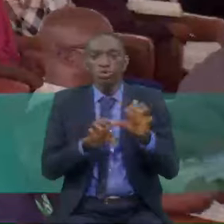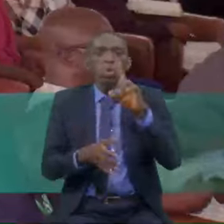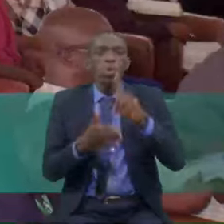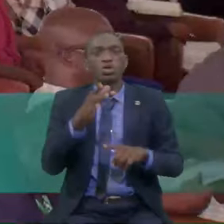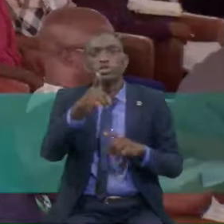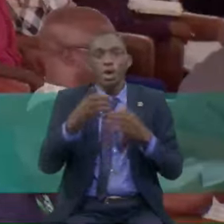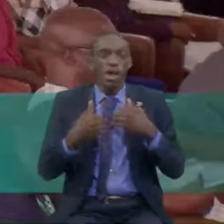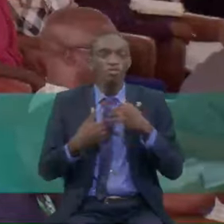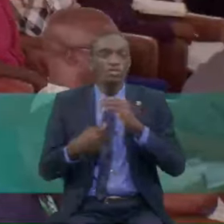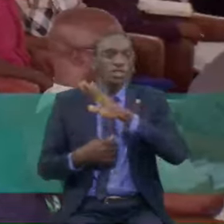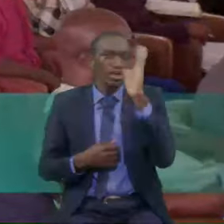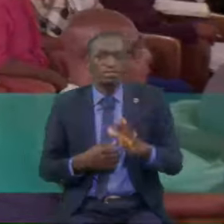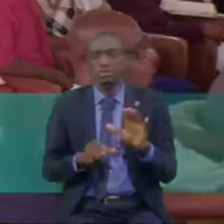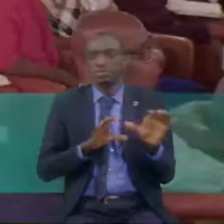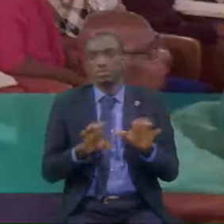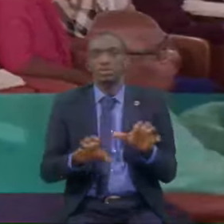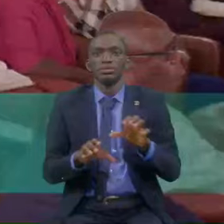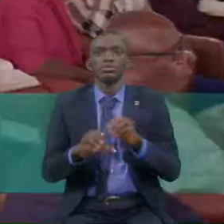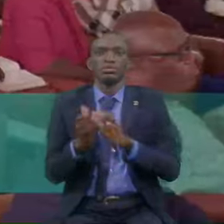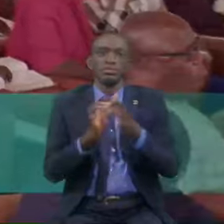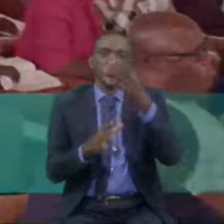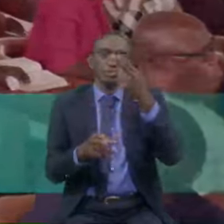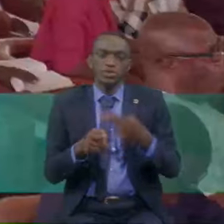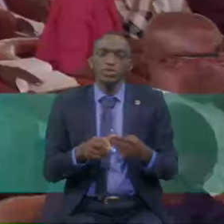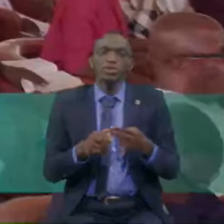Tu feras ce que tu n'as jamais fait.